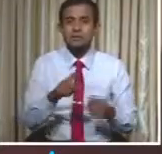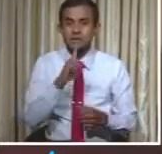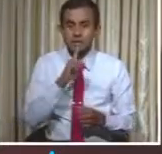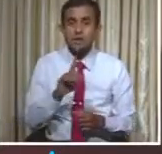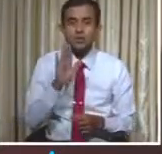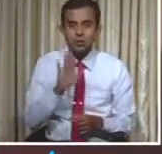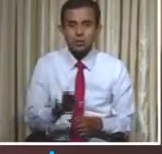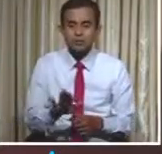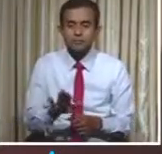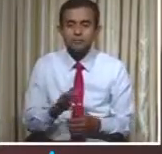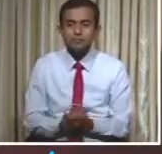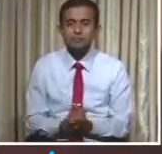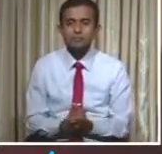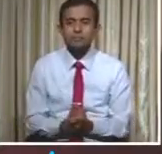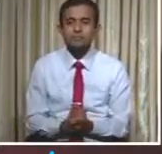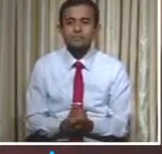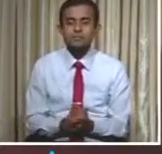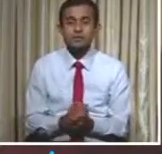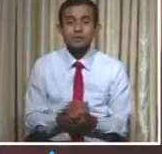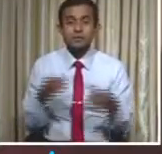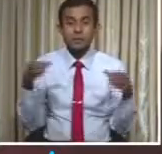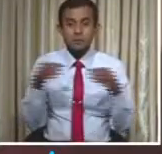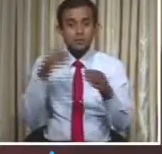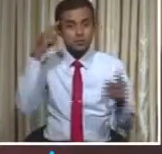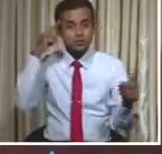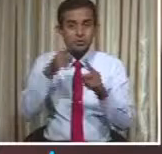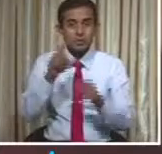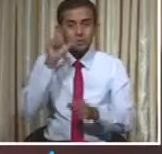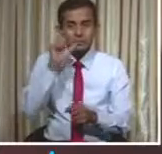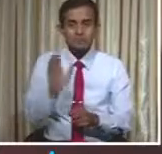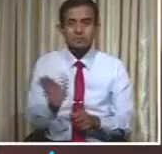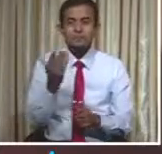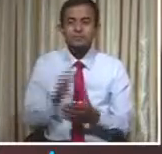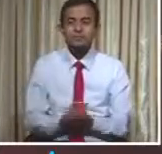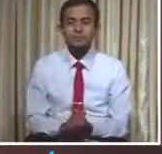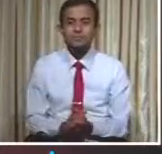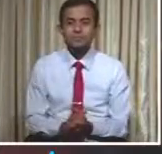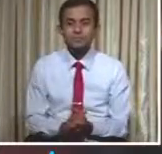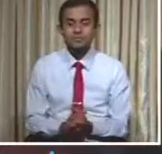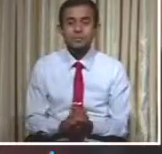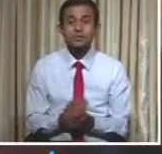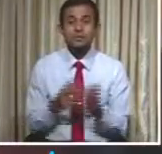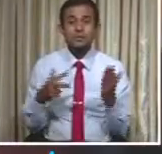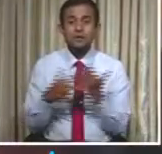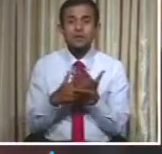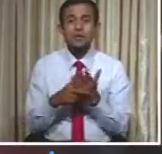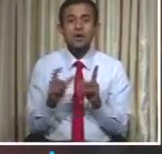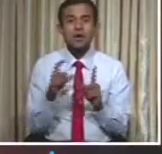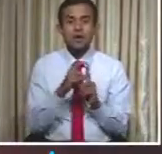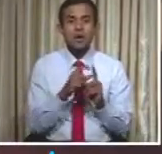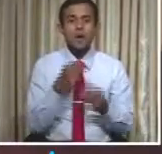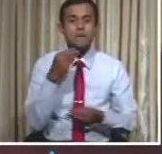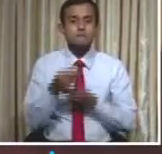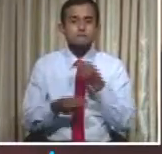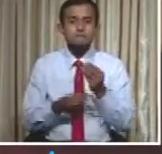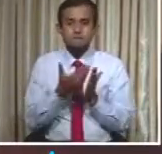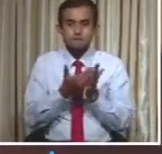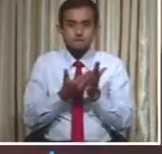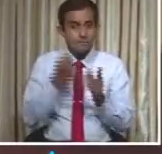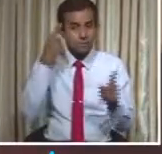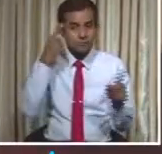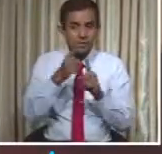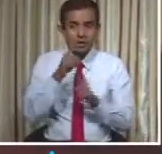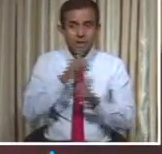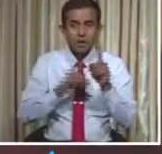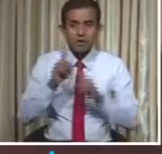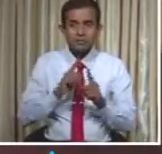යුතුමයි මේ මේ පිරිස පිළිබඳව අවධානය යොමු කරන්න. ඒ වගේම තමයි අද සමුපකාර දෙපාර්තමේන්තුව මම වෙළඳ ශේෂය පිළිබඳව කතා කරොත්